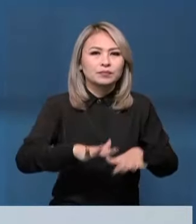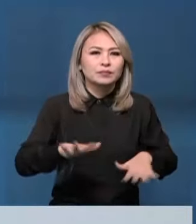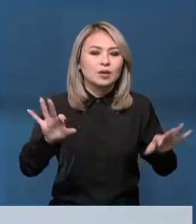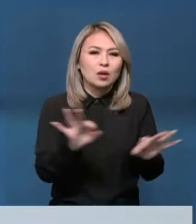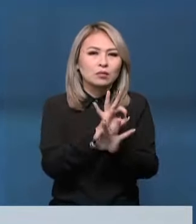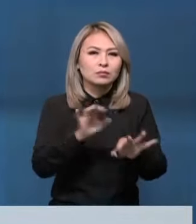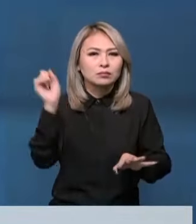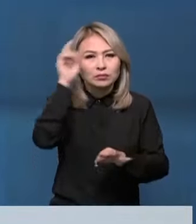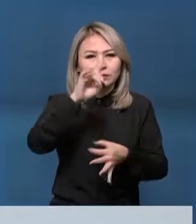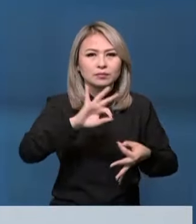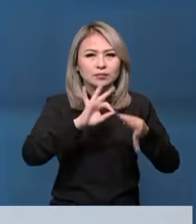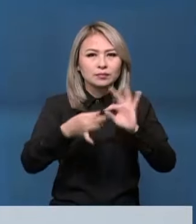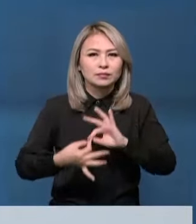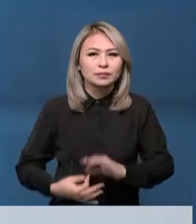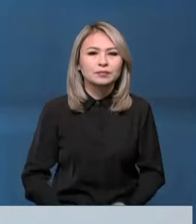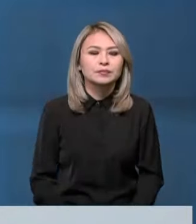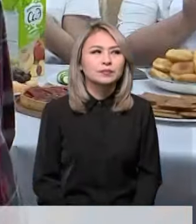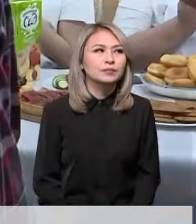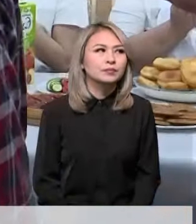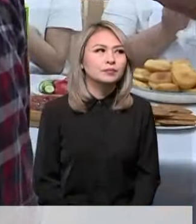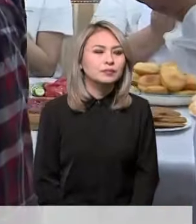қойды. Оларға әжеміз өз ақ батасын берді.